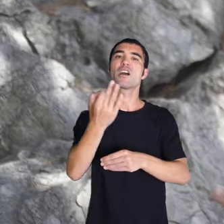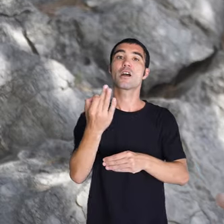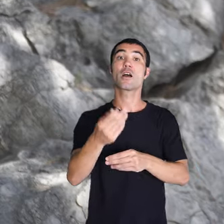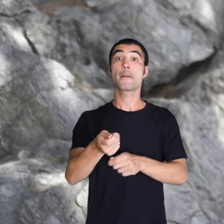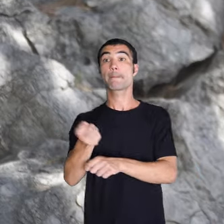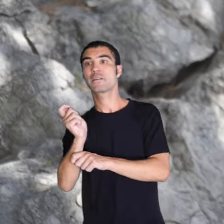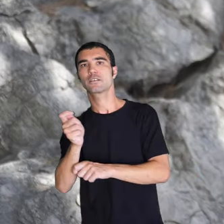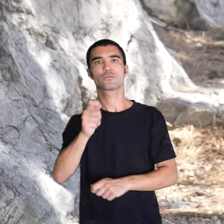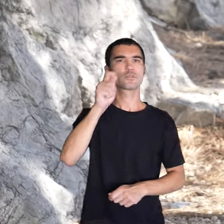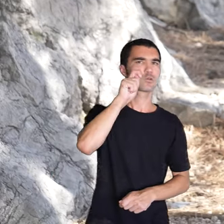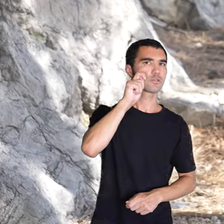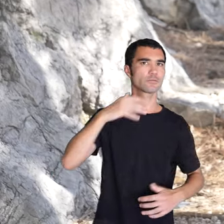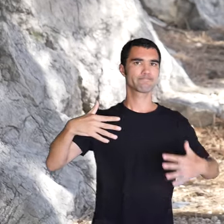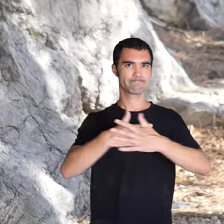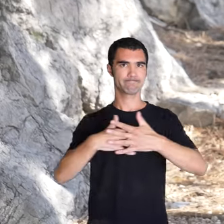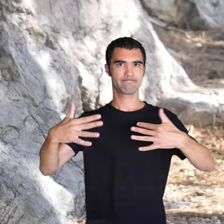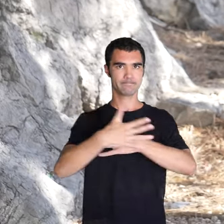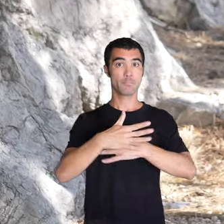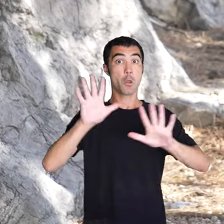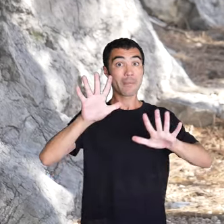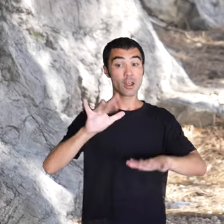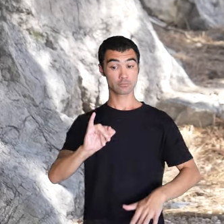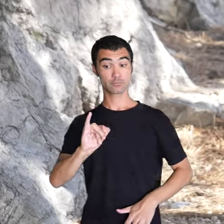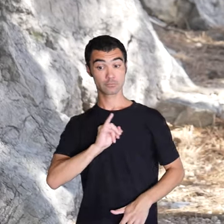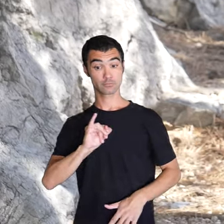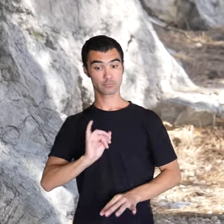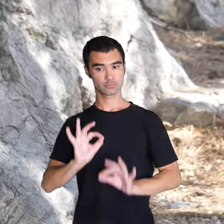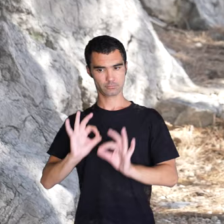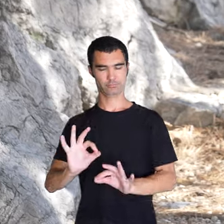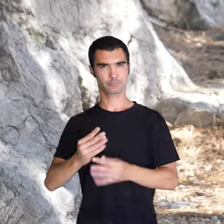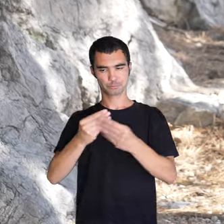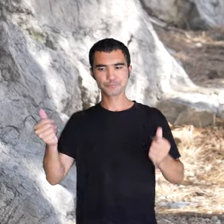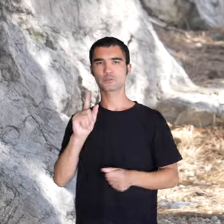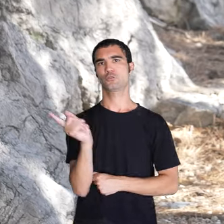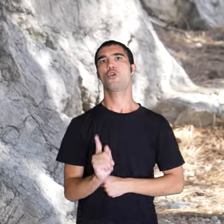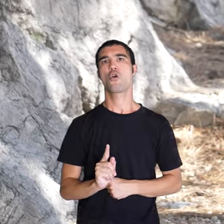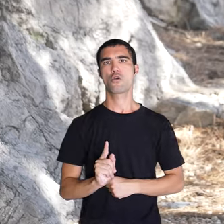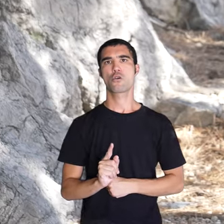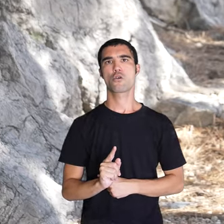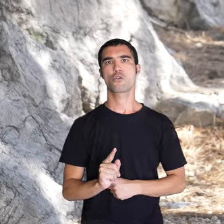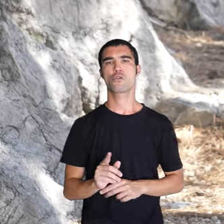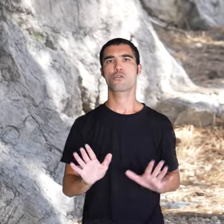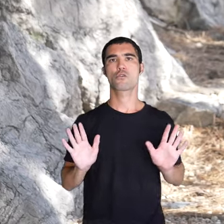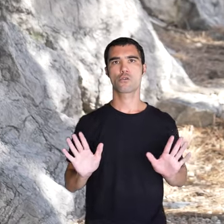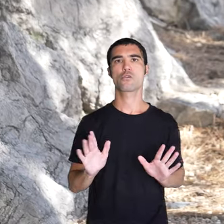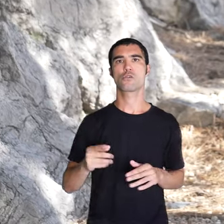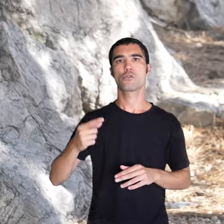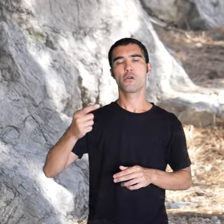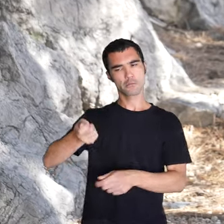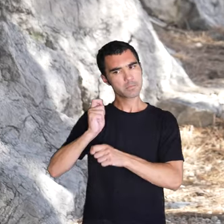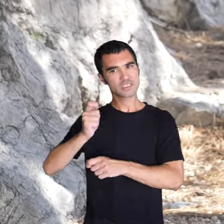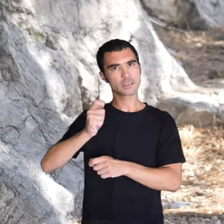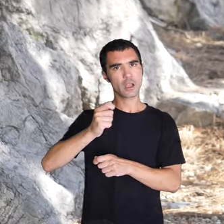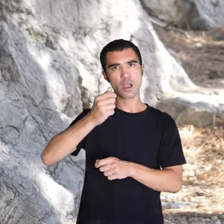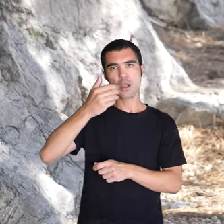que és pescaturisme, sense deixar de ser el que som, sense deixar de part de banda la